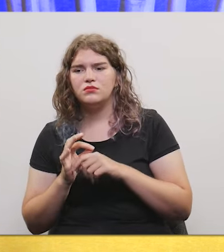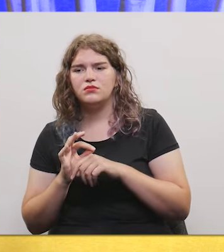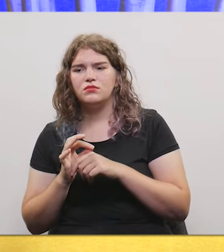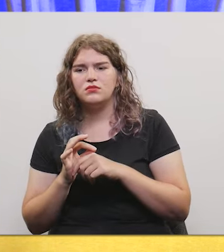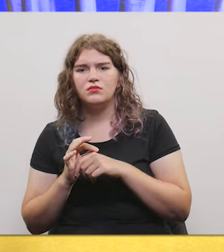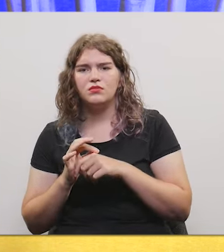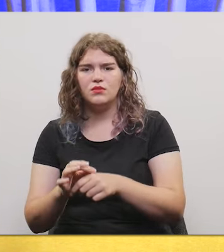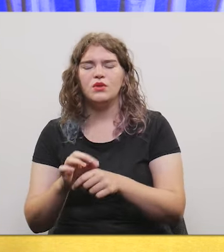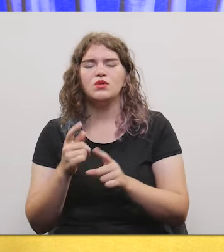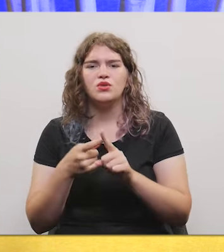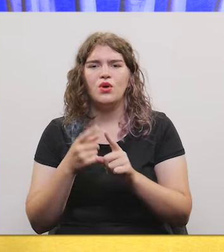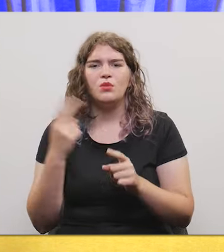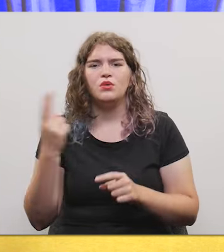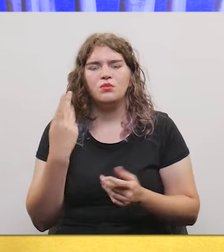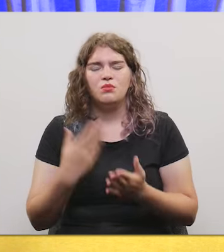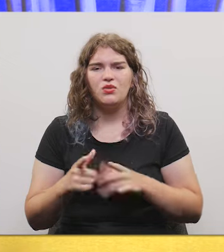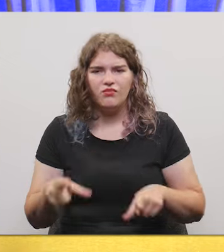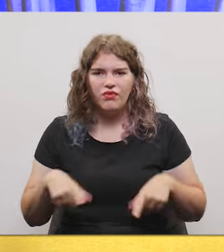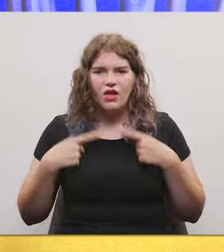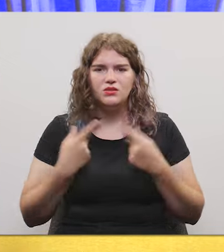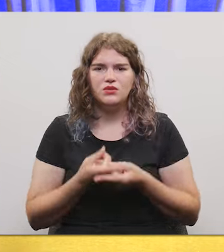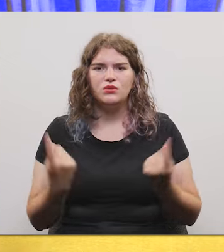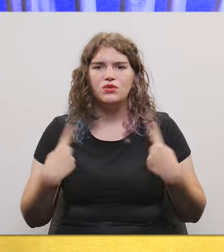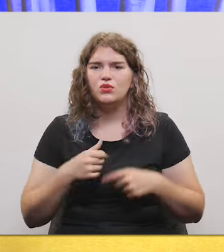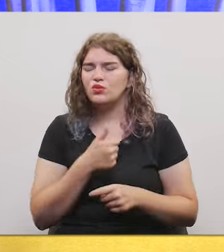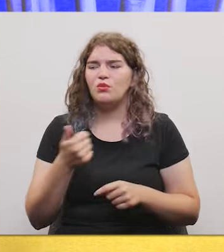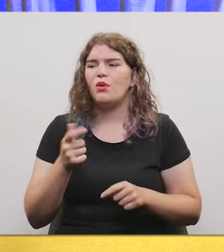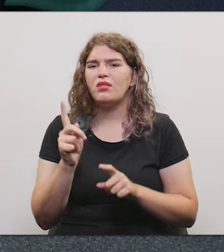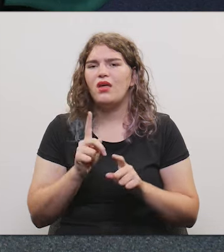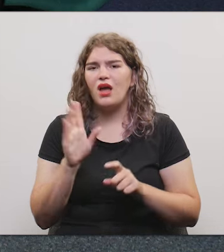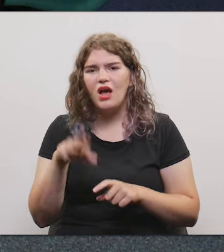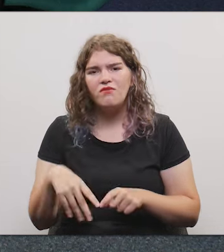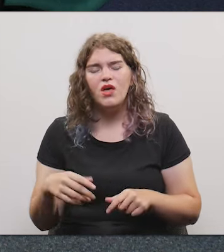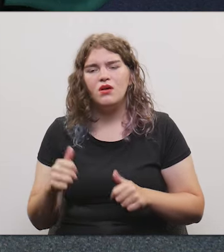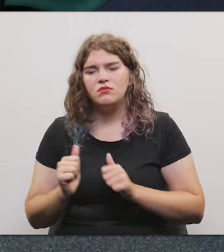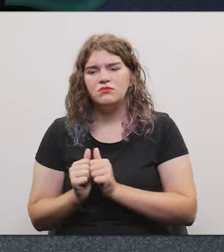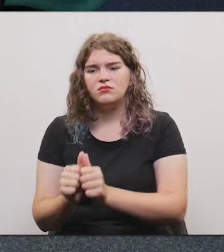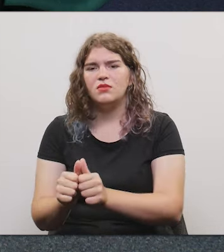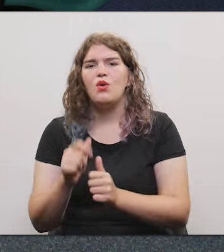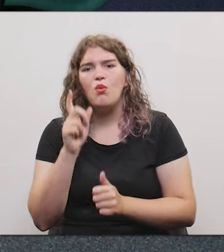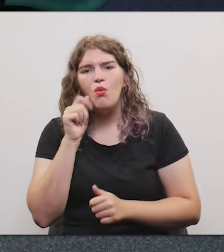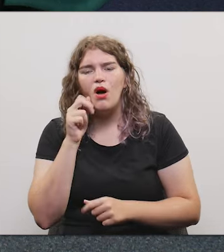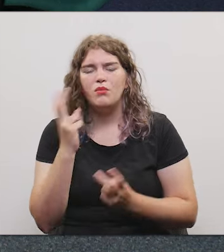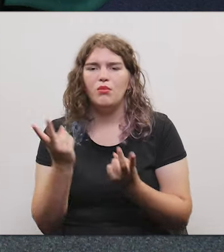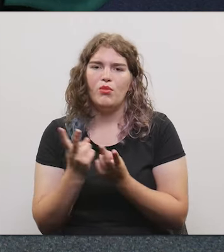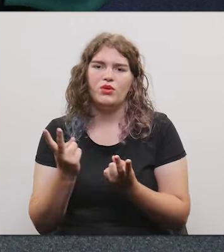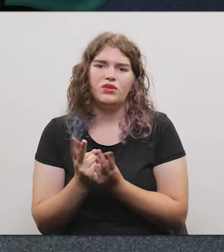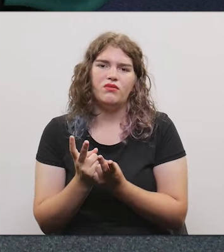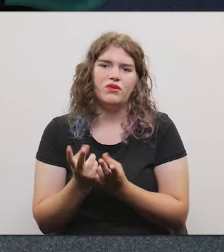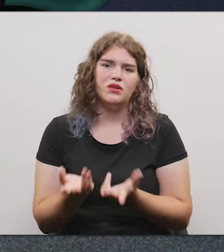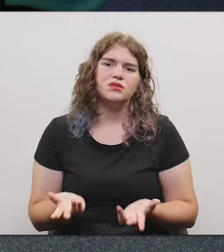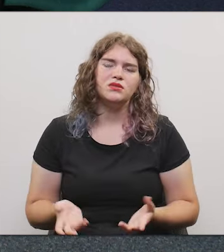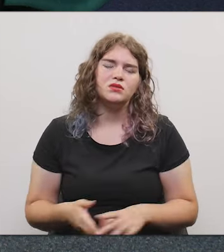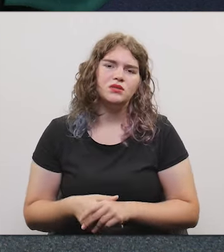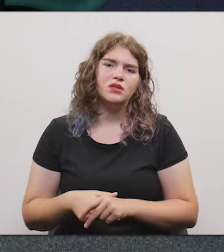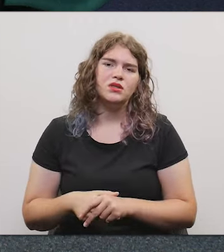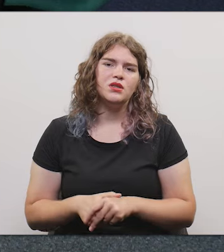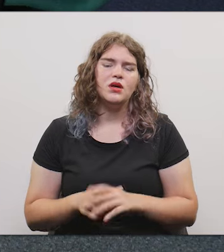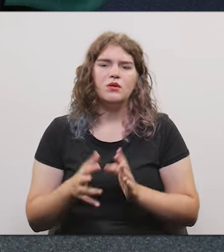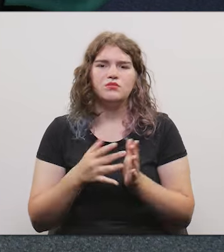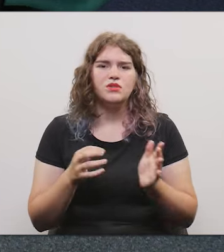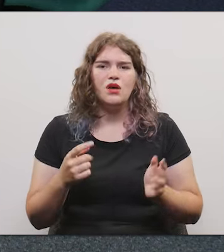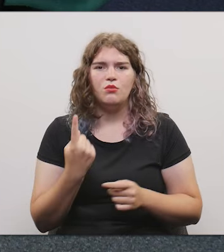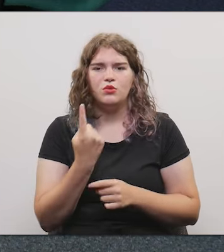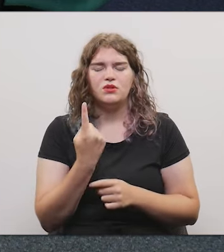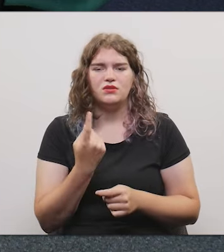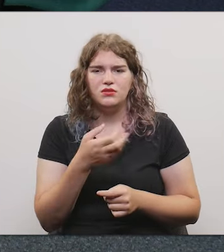putem să ducem la îndeplinire scopului Dumnezeu pentru viața noastră doar dacă stăm lângă oamenii potriviți.